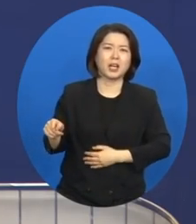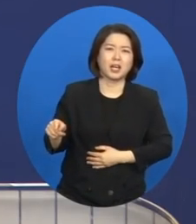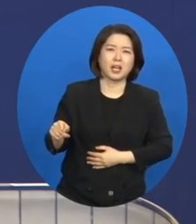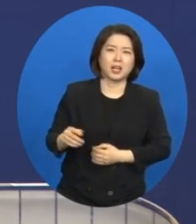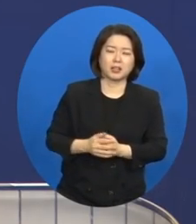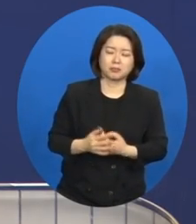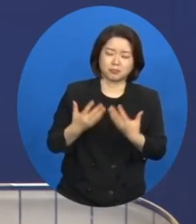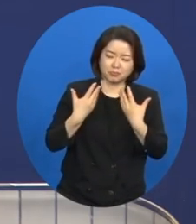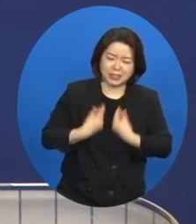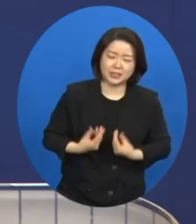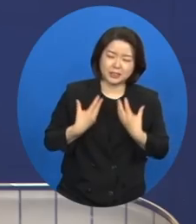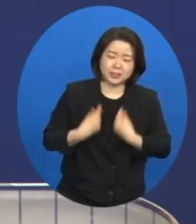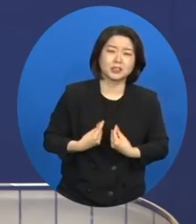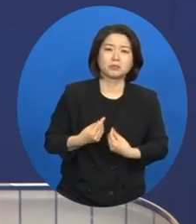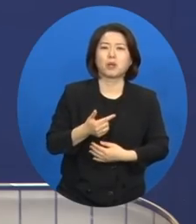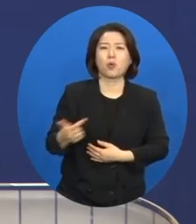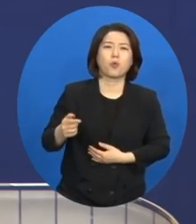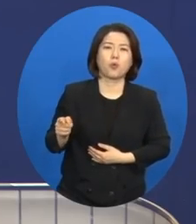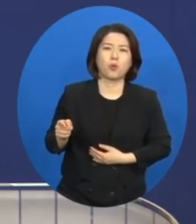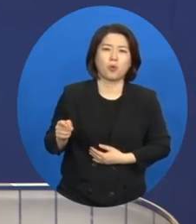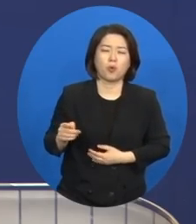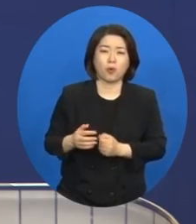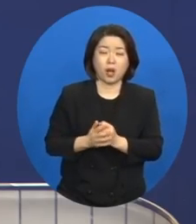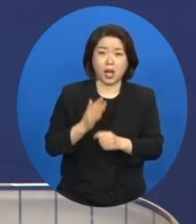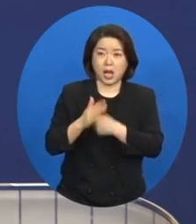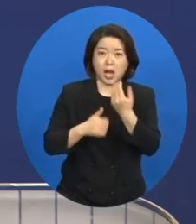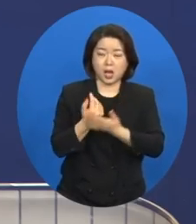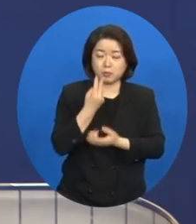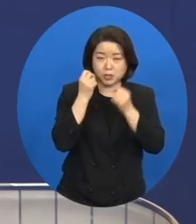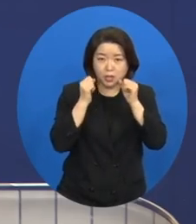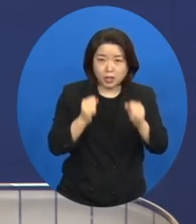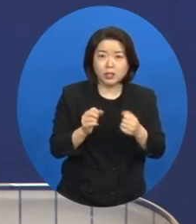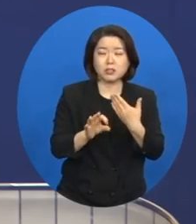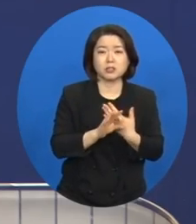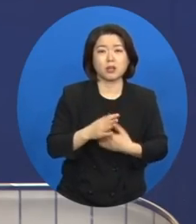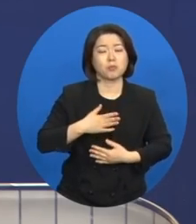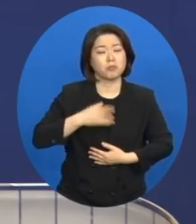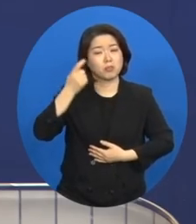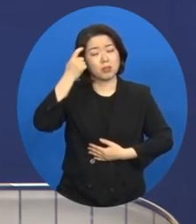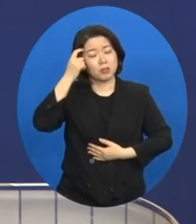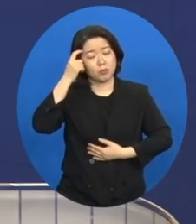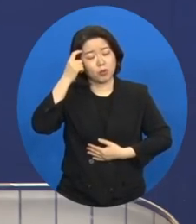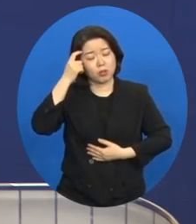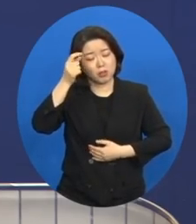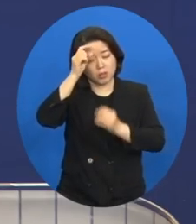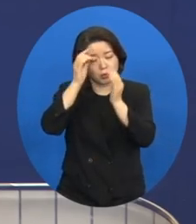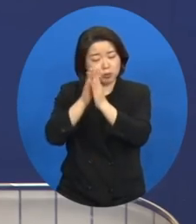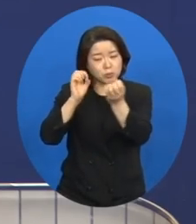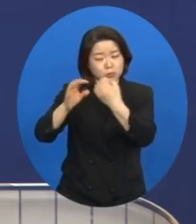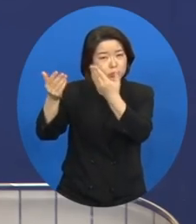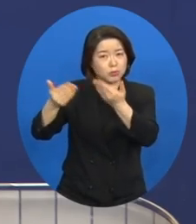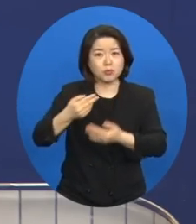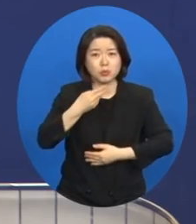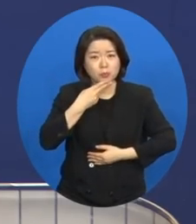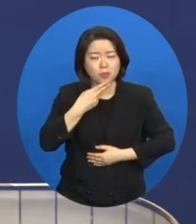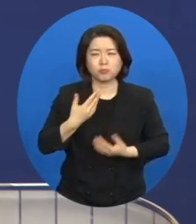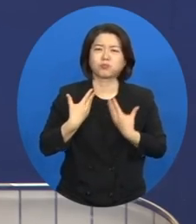많은 실망을 하면서 하나님이 살아계시다면 내 기도에 왜 응답해 주시지 않는가, 이런